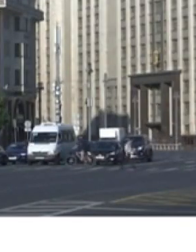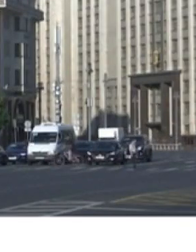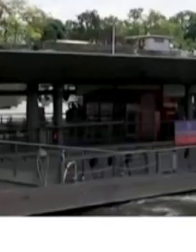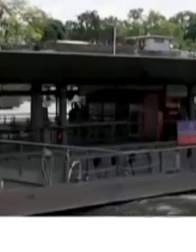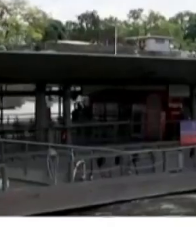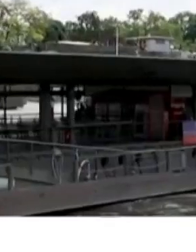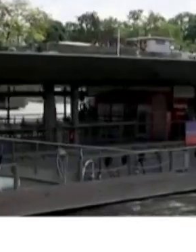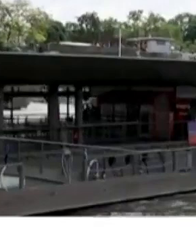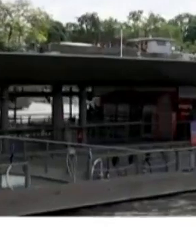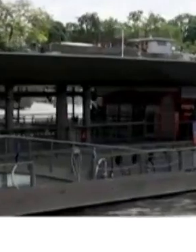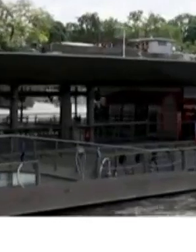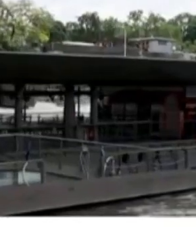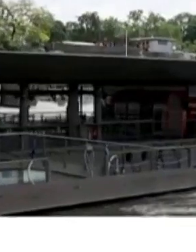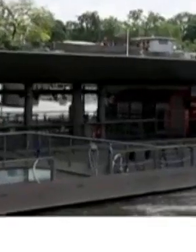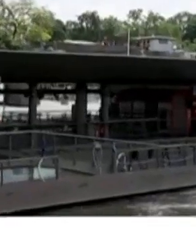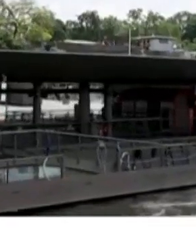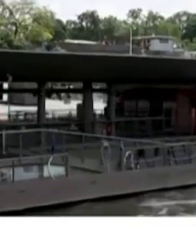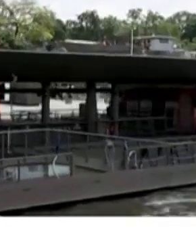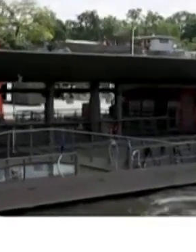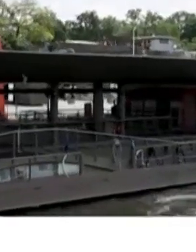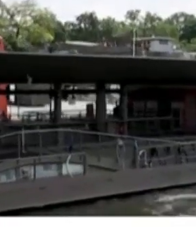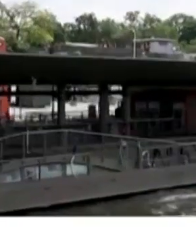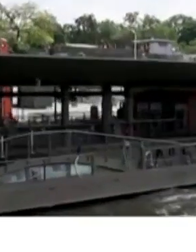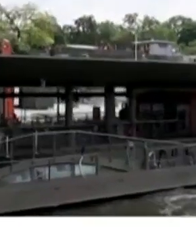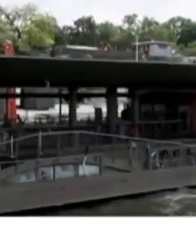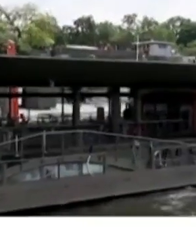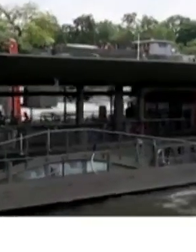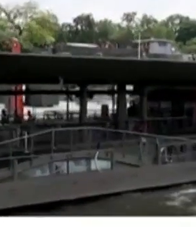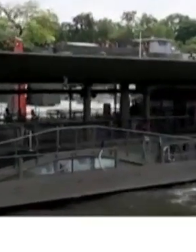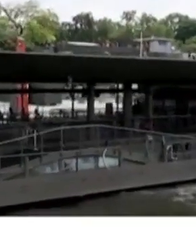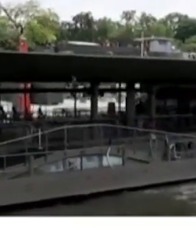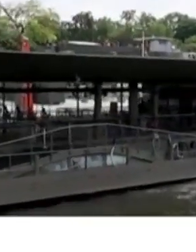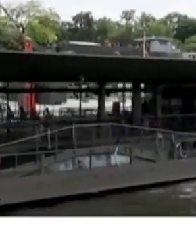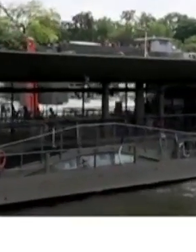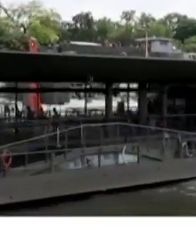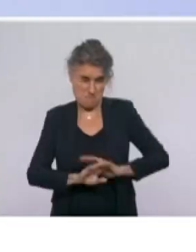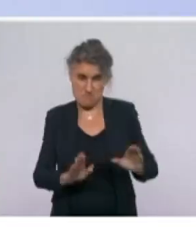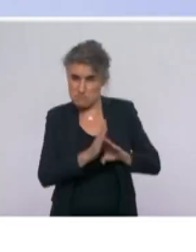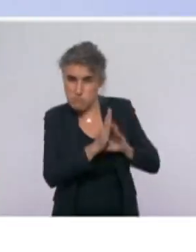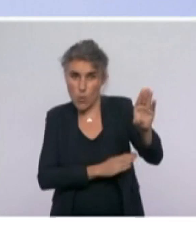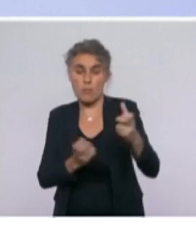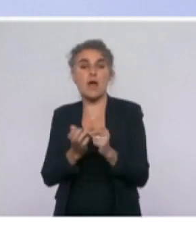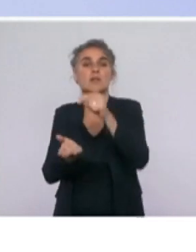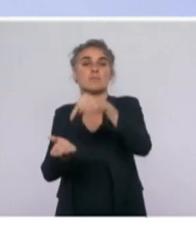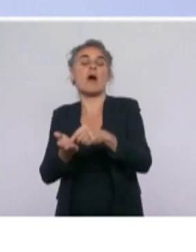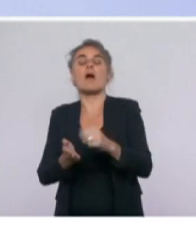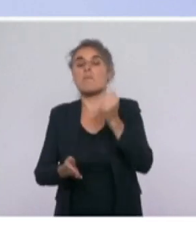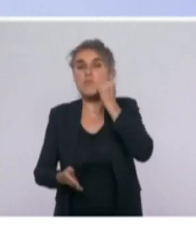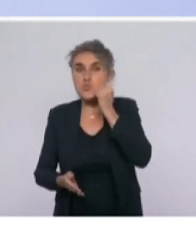Oroszországba. A francia hatóságok szerint ott is egyre inkább terjed a delta variáns.